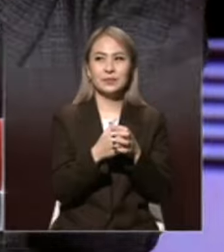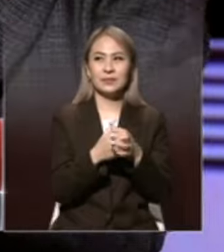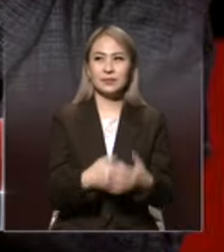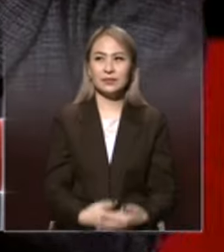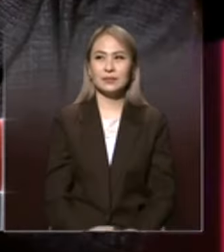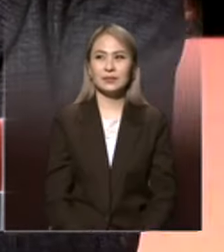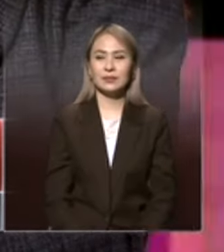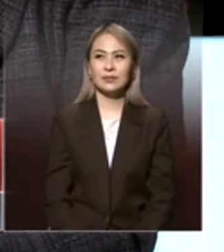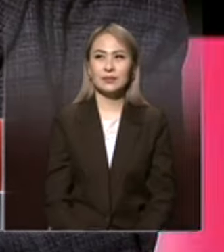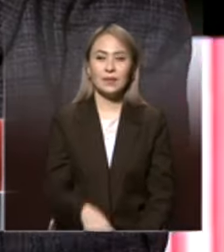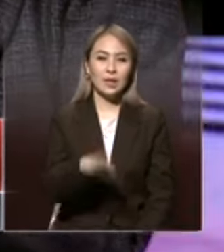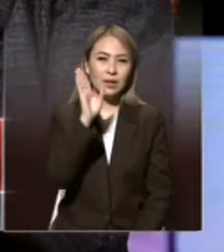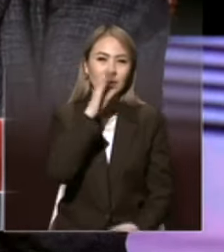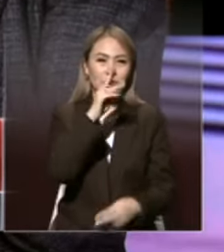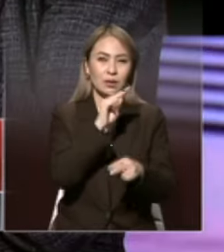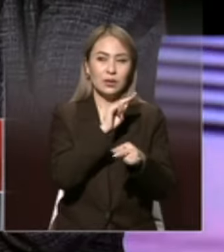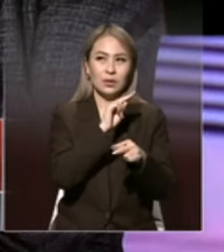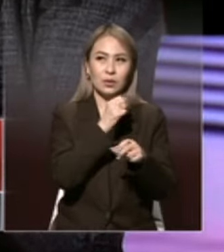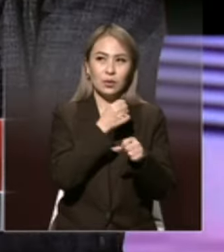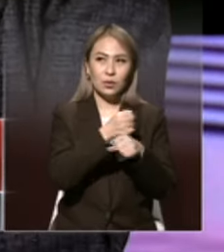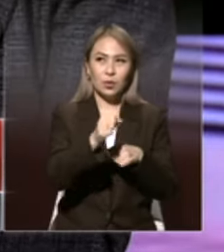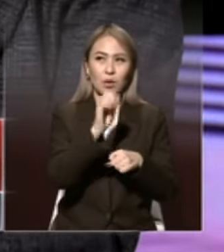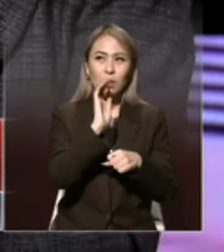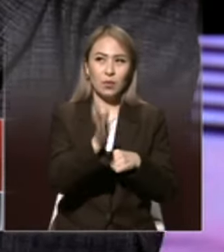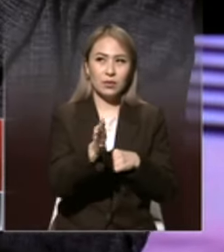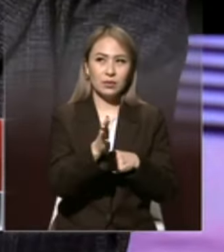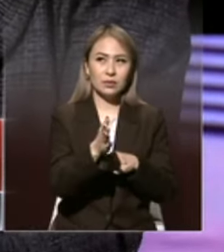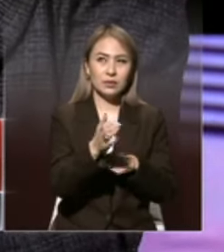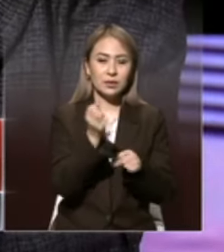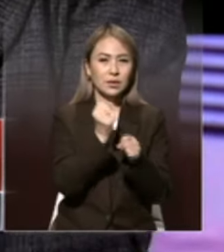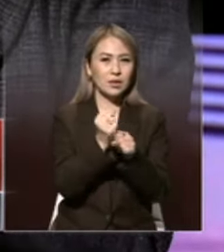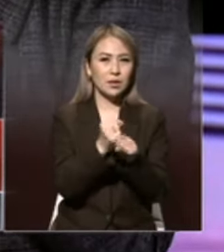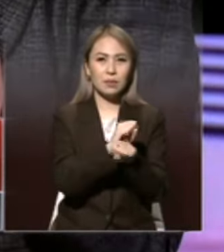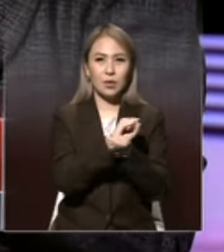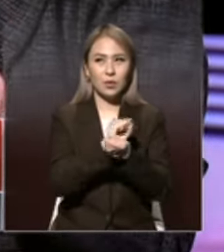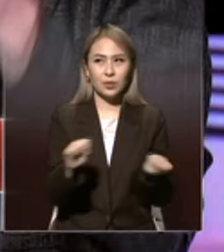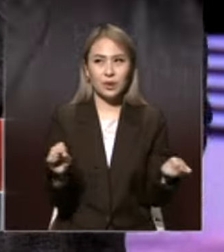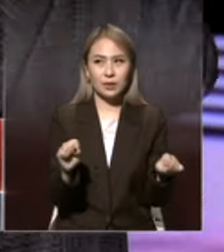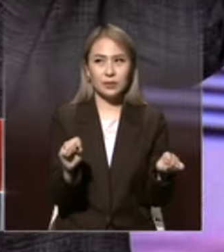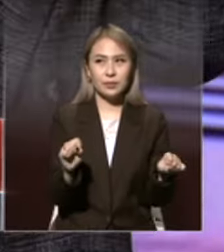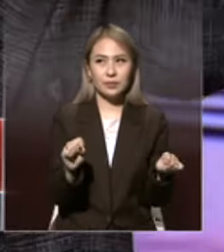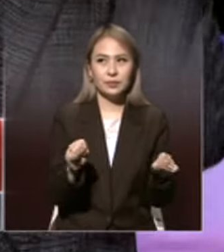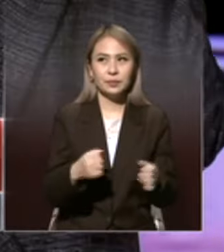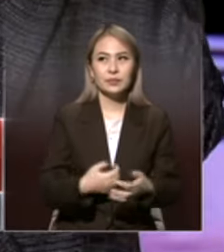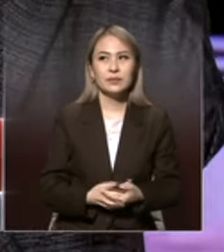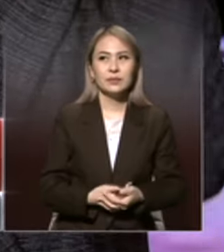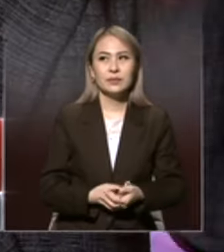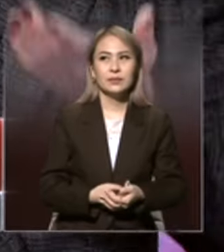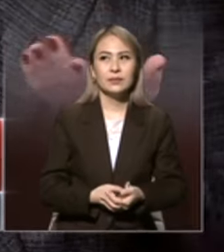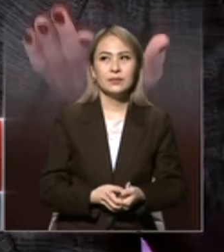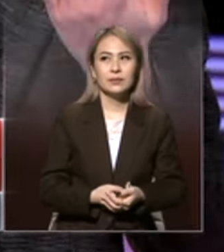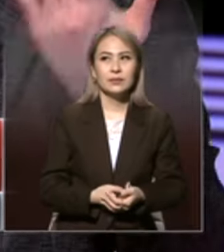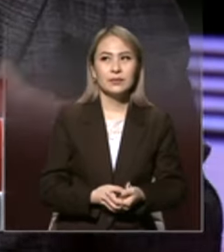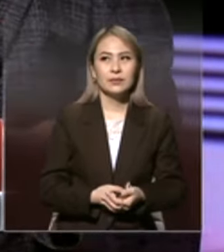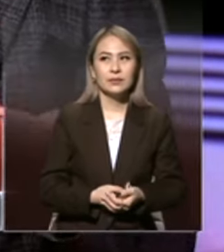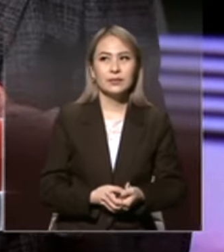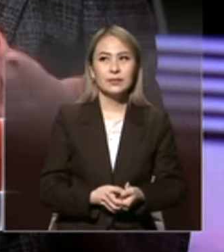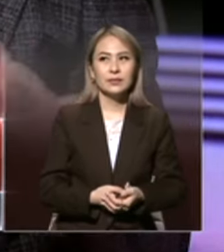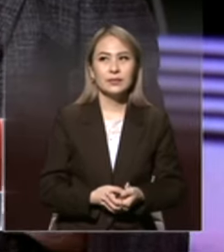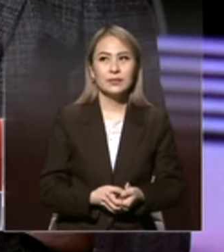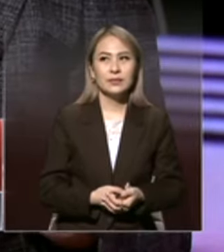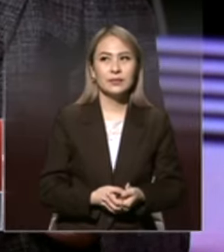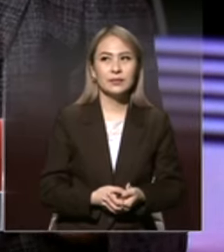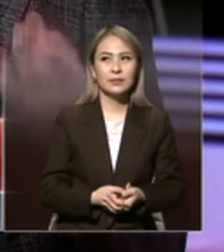болғанша ұруға болады деп бізде жасалынбау керек. Бізде ондай жасалып жатқан жоқ, ондай ішке кетіп жатқан жоқ, ұруға болады деген.